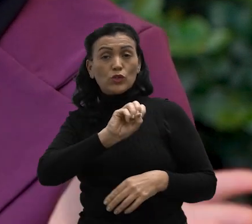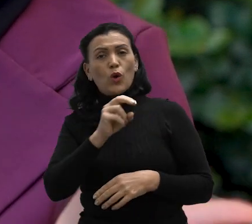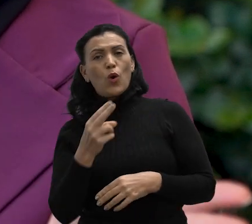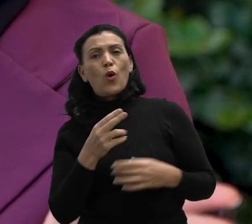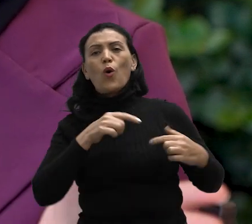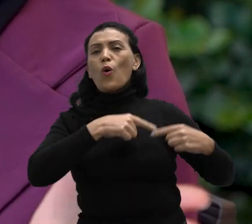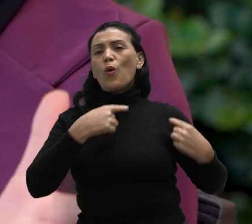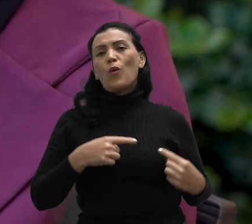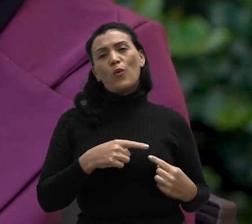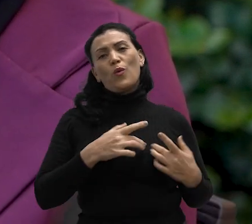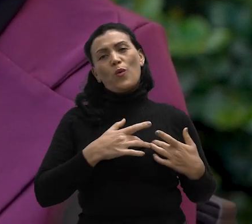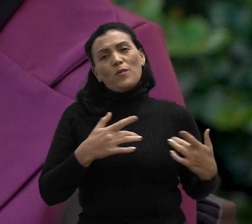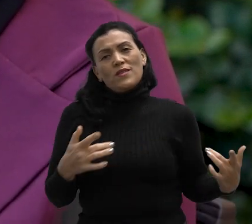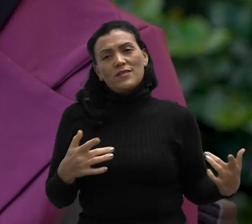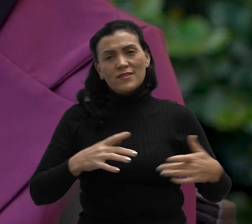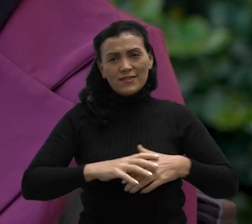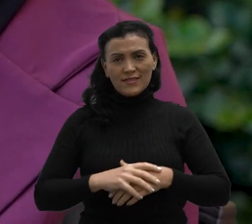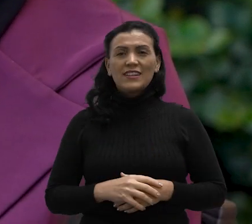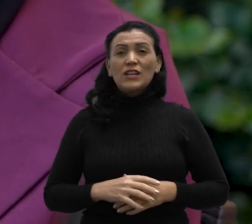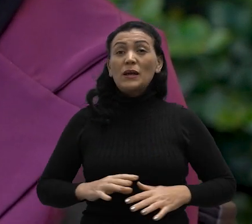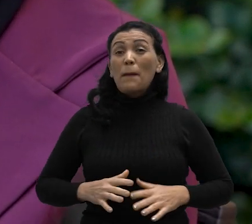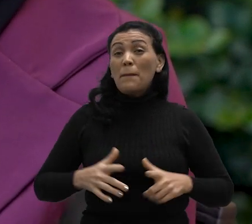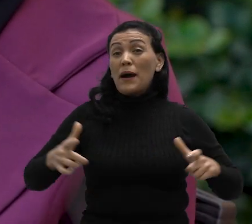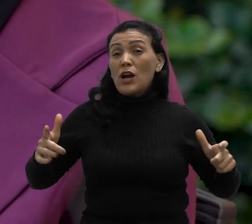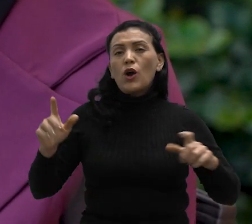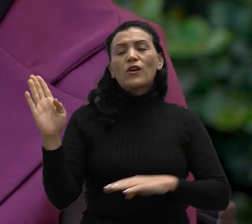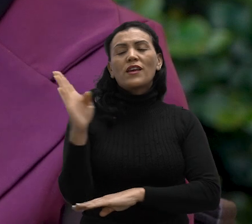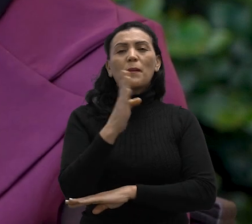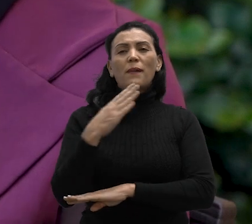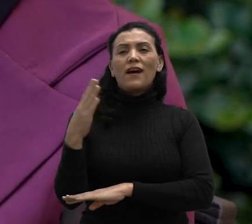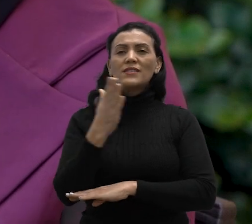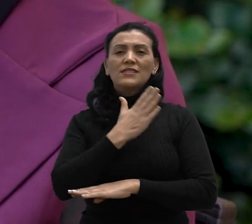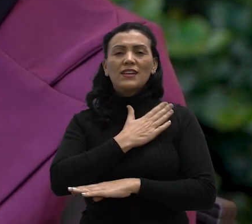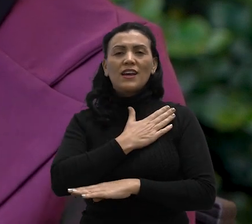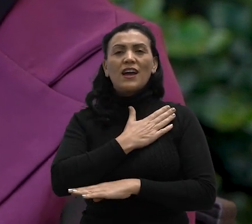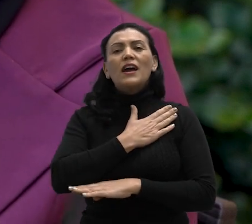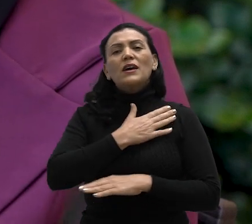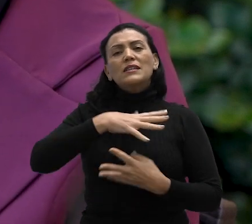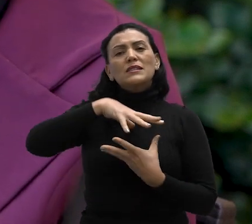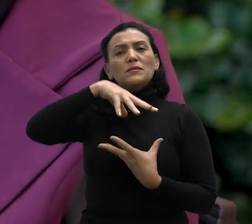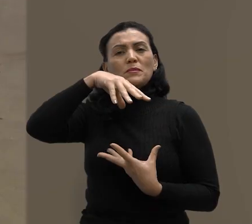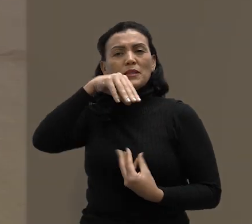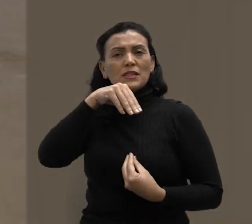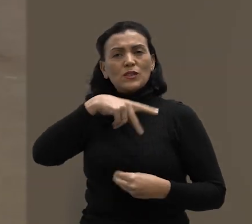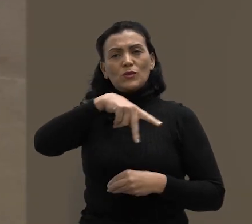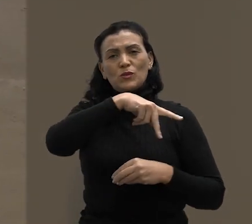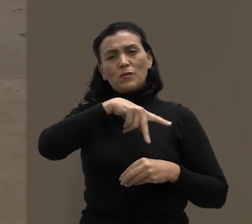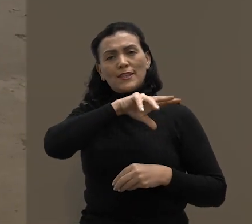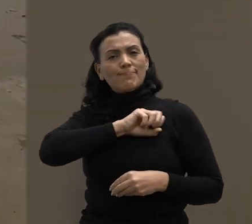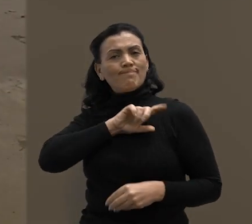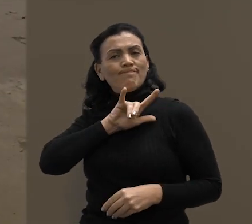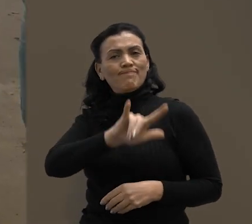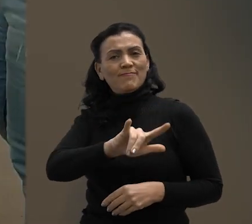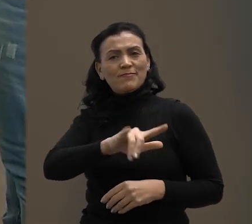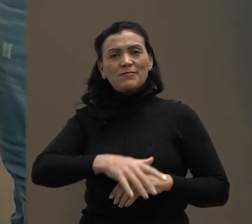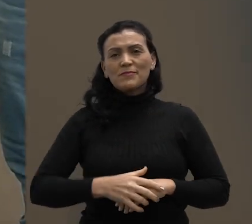نحو الرومانسي او الغزل او امور كهذه، ولكن كان اكثرها عن الوطن والحماس والامور هاي. كثر